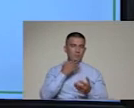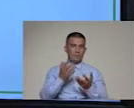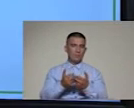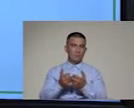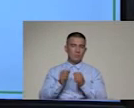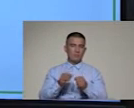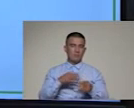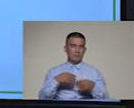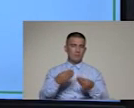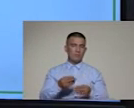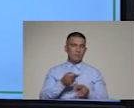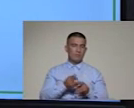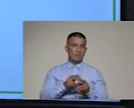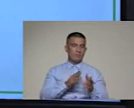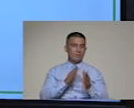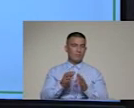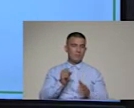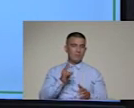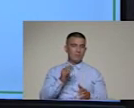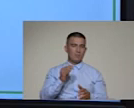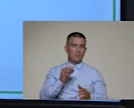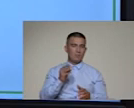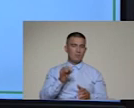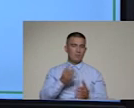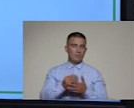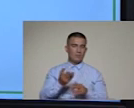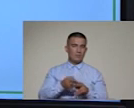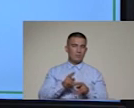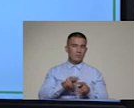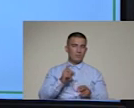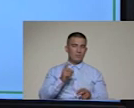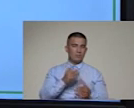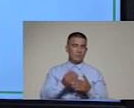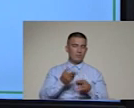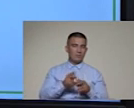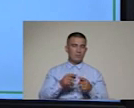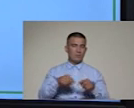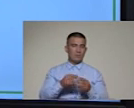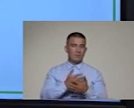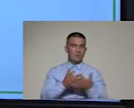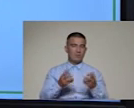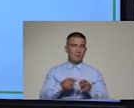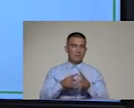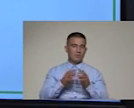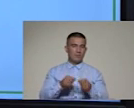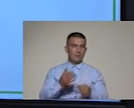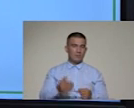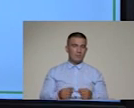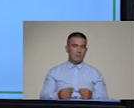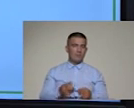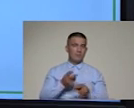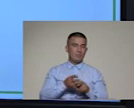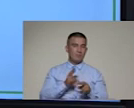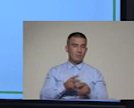ko'rsatilgan. Dastavval amfoter gidroksidlarni hosil qilishda ishtirok etadigan amfoter